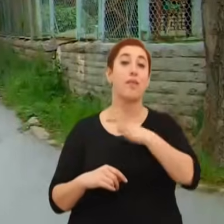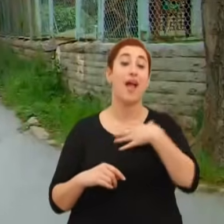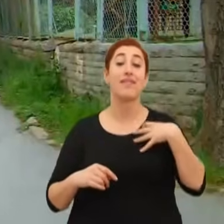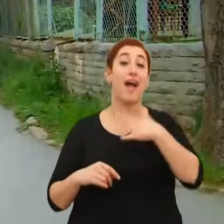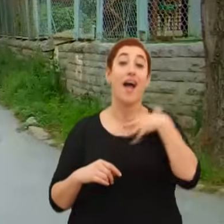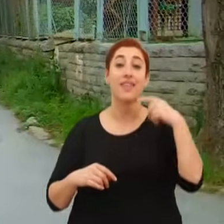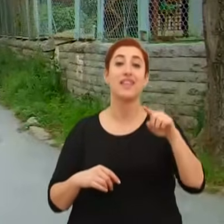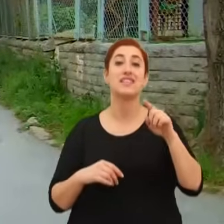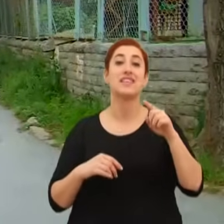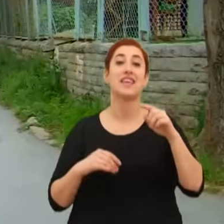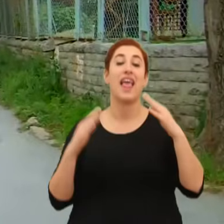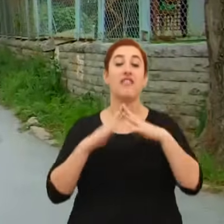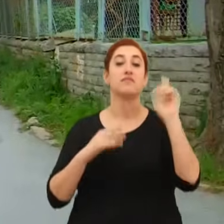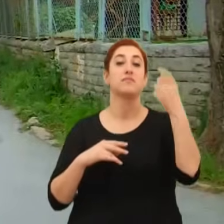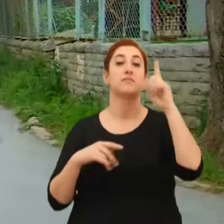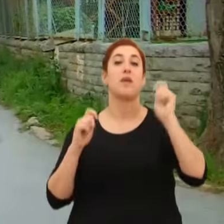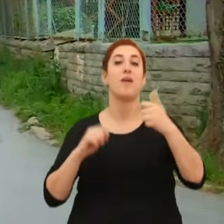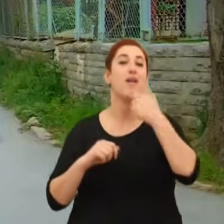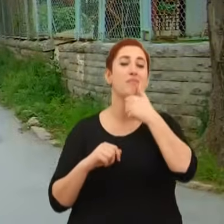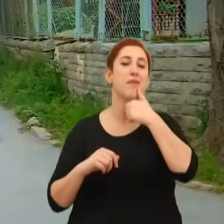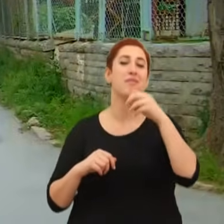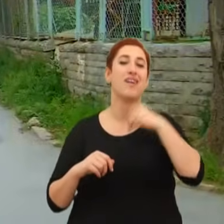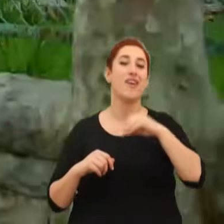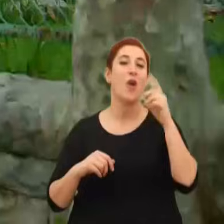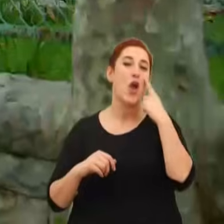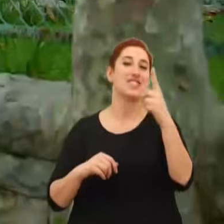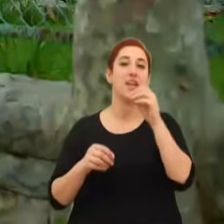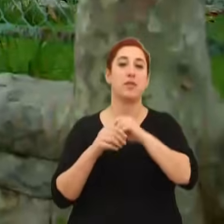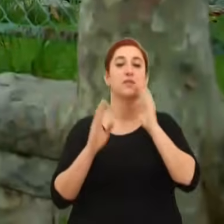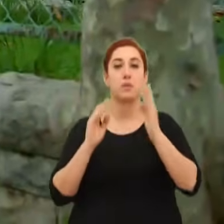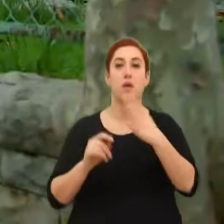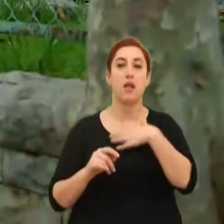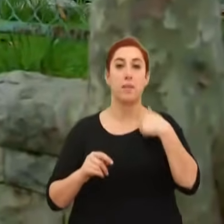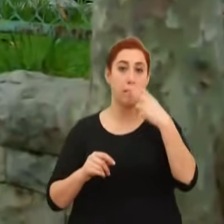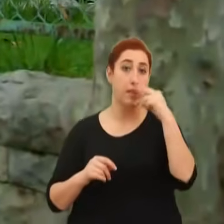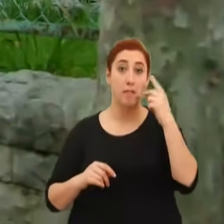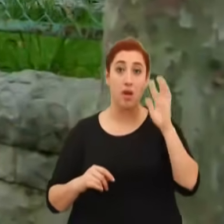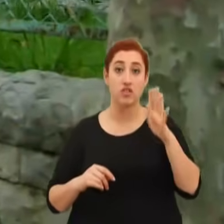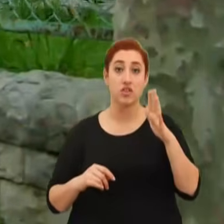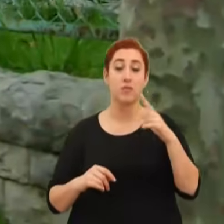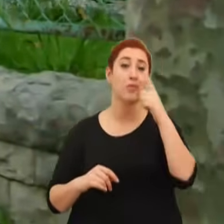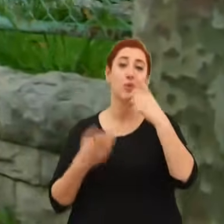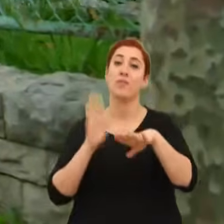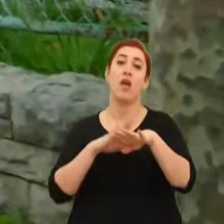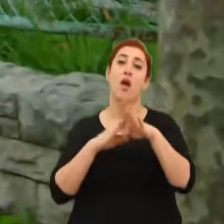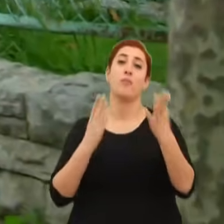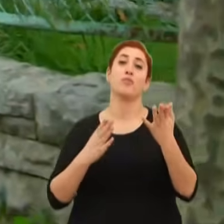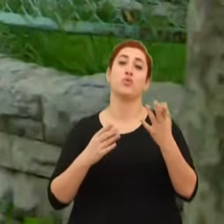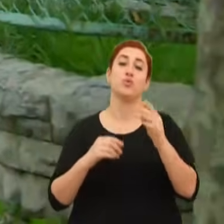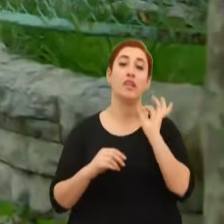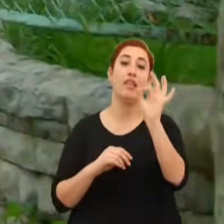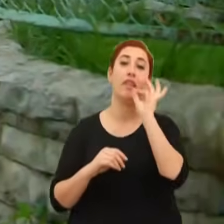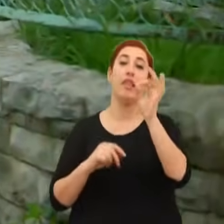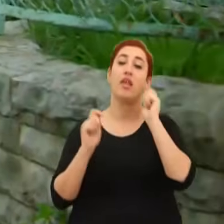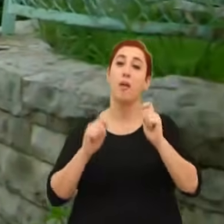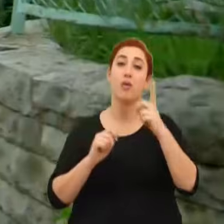anneler. Çünkü anneler evlerin reisleridir. Babalar bence paravan. Hay Allah ya, annesi beni beğenir mi acaba? Ya müdürüm ne yapıyorsunuz ya? Yangına